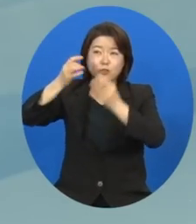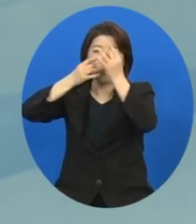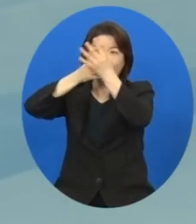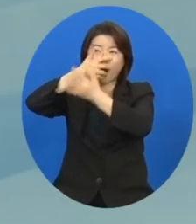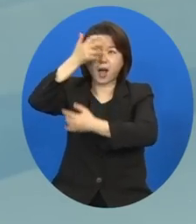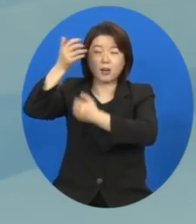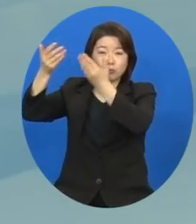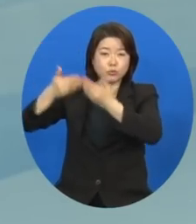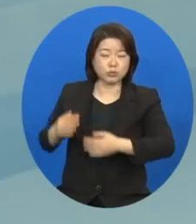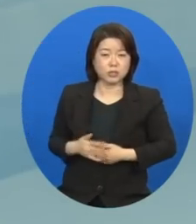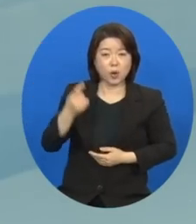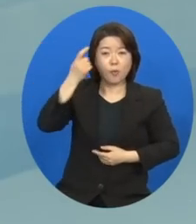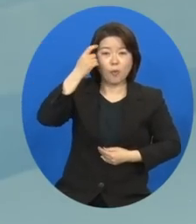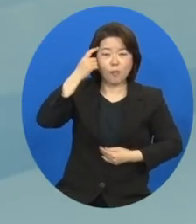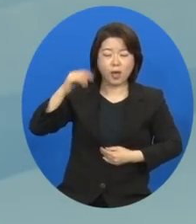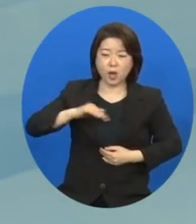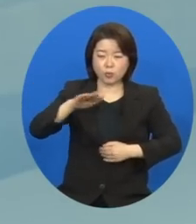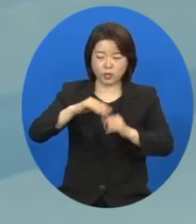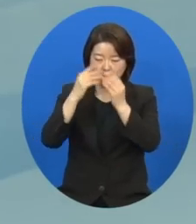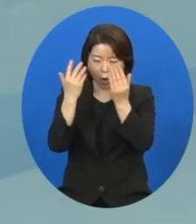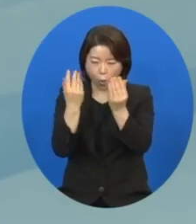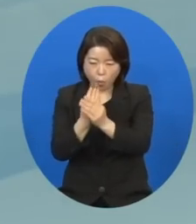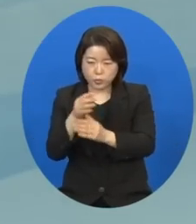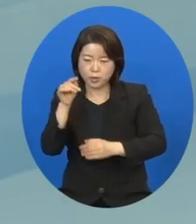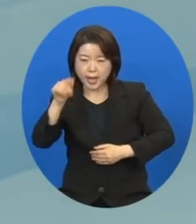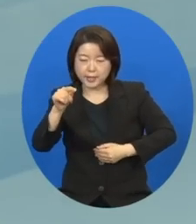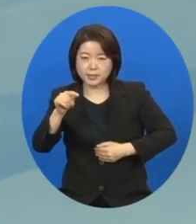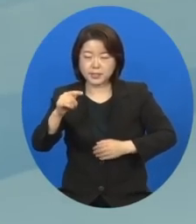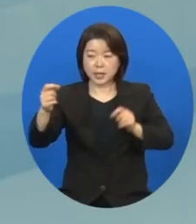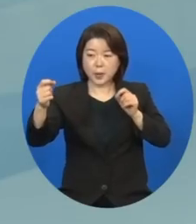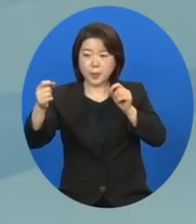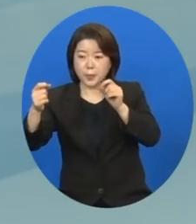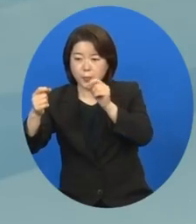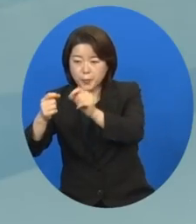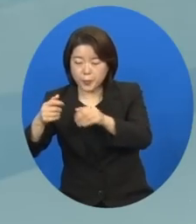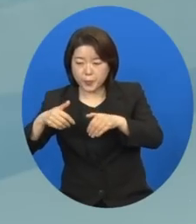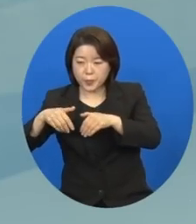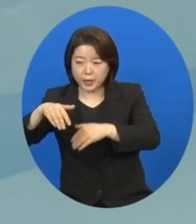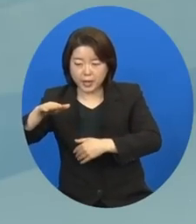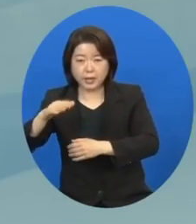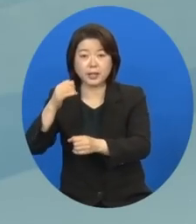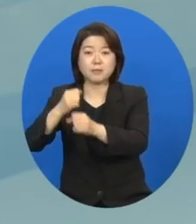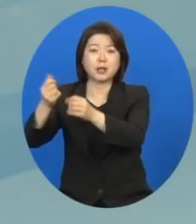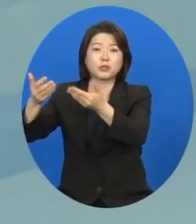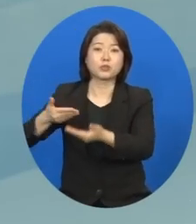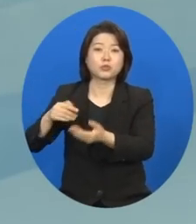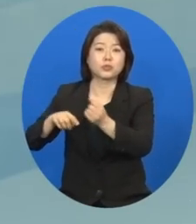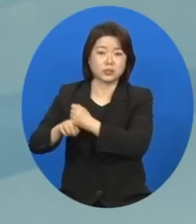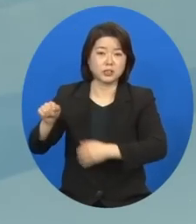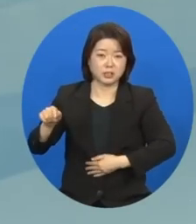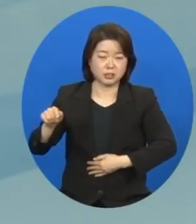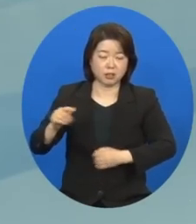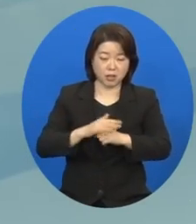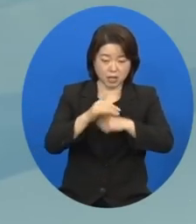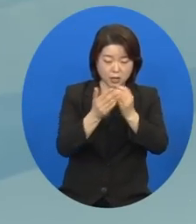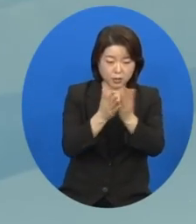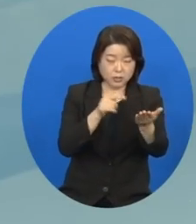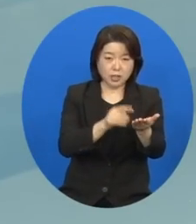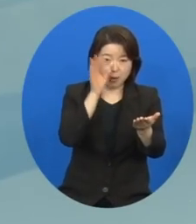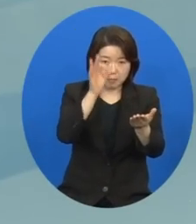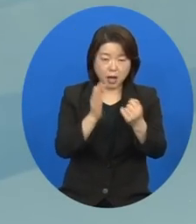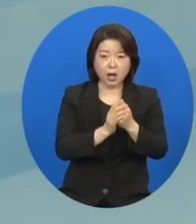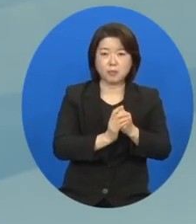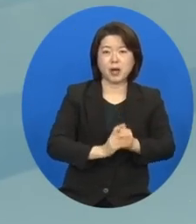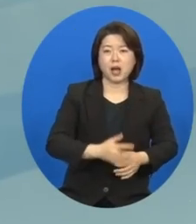이유는 바로 우리가 온전한 것에 접근하게 하려는 것입니다. 성경 인물들을 한번 보십시오. 아브라함과